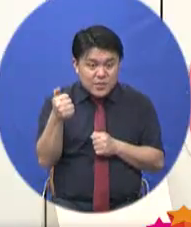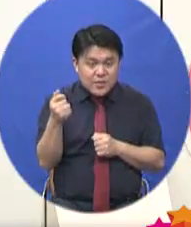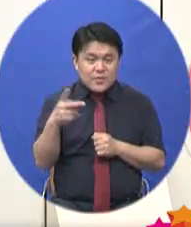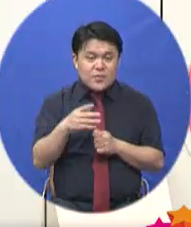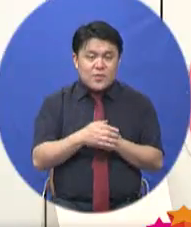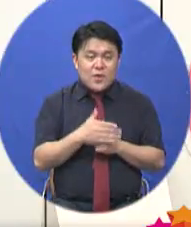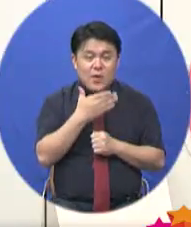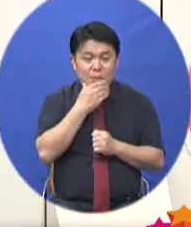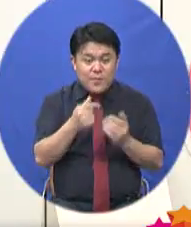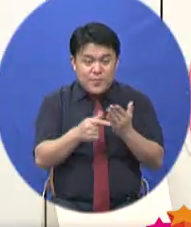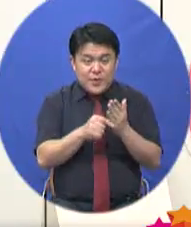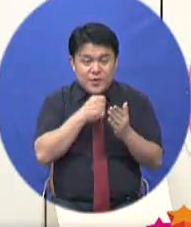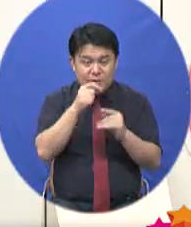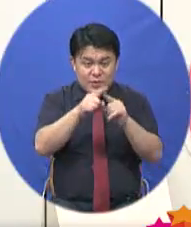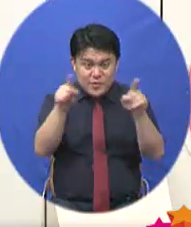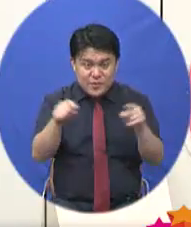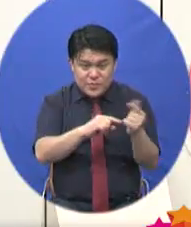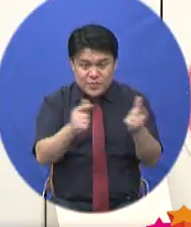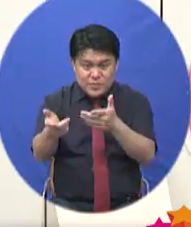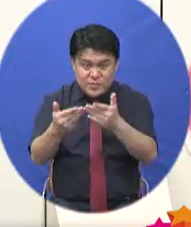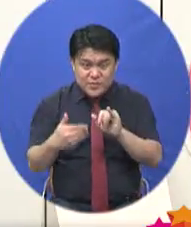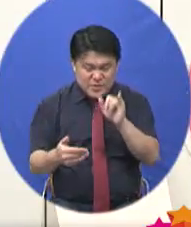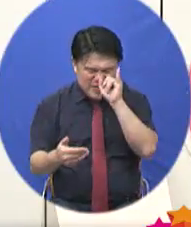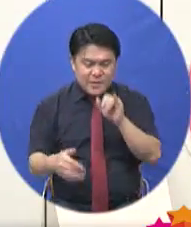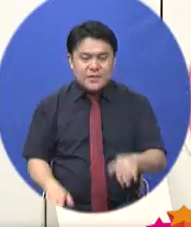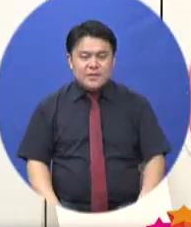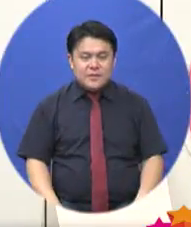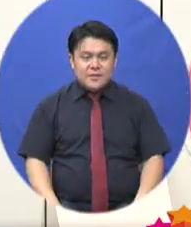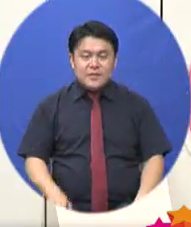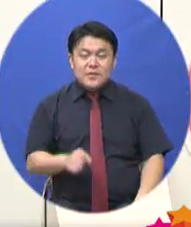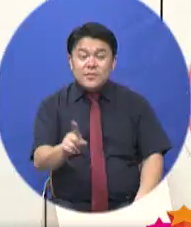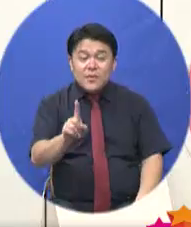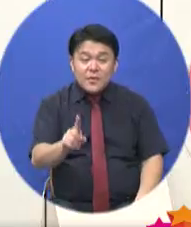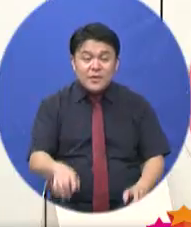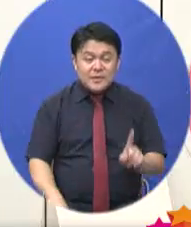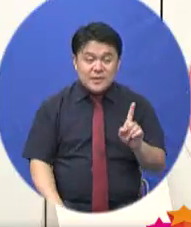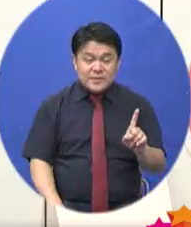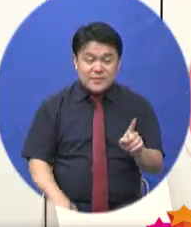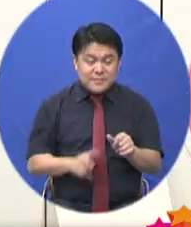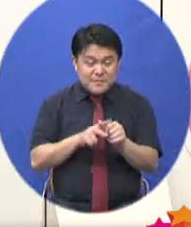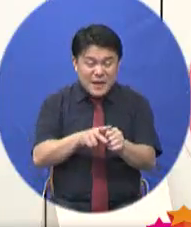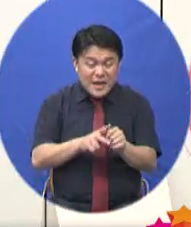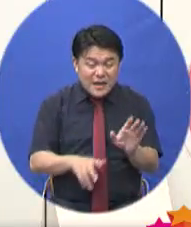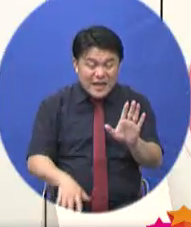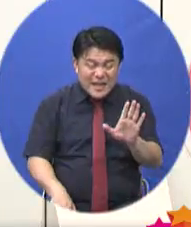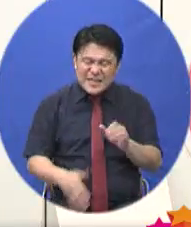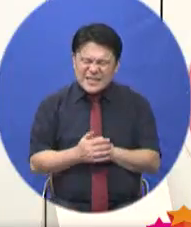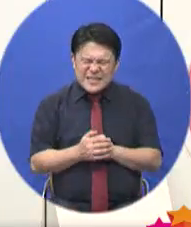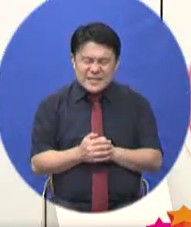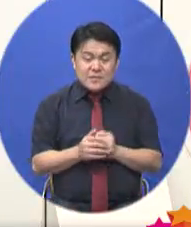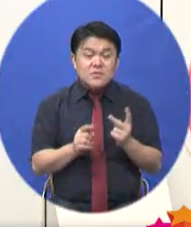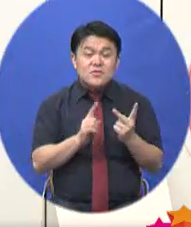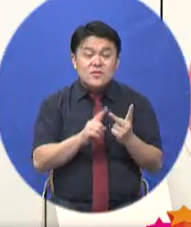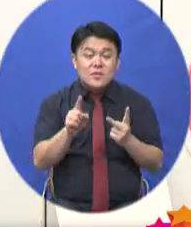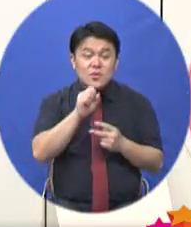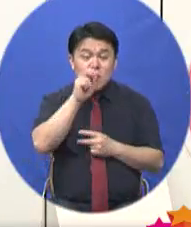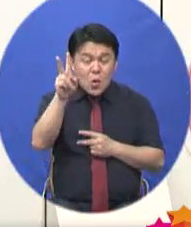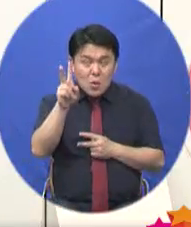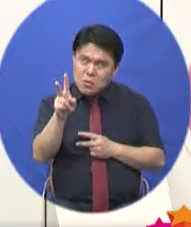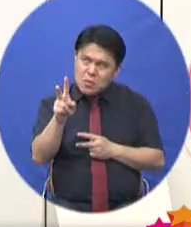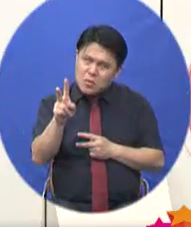이렇게 주게 되는데 이게 뭐냐? 1번 말을 잡아 말은 아닌 것 같아, 그죠? 2번